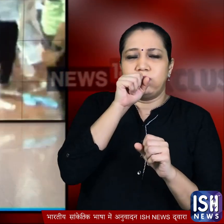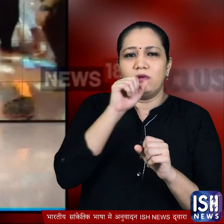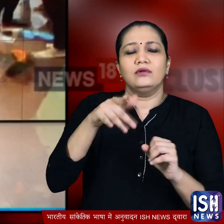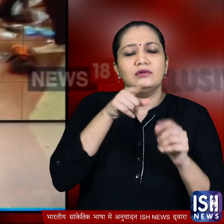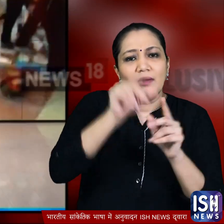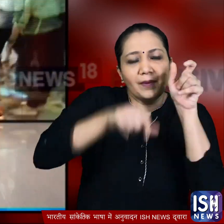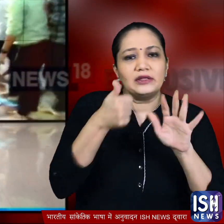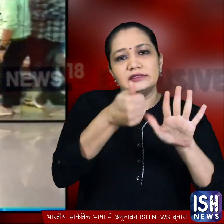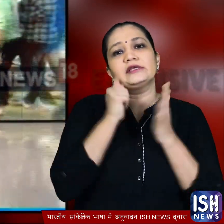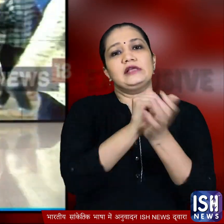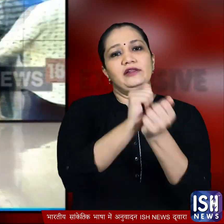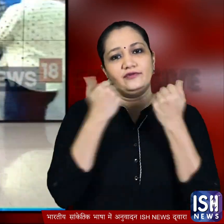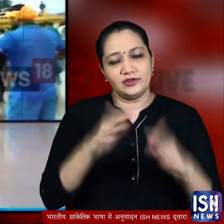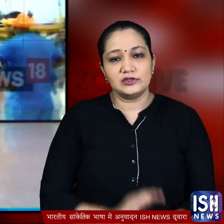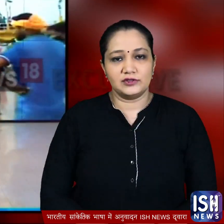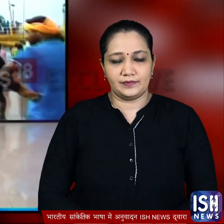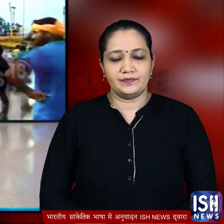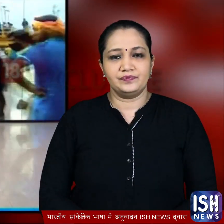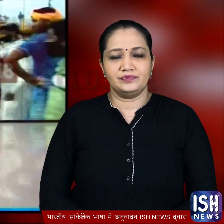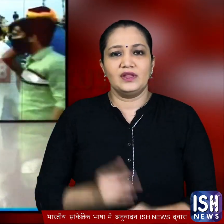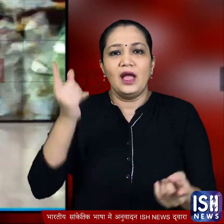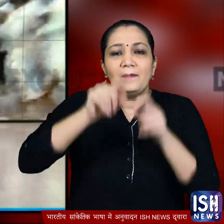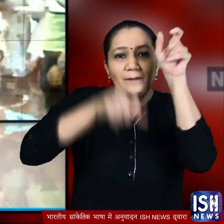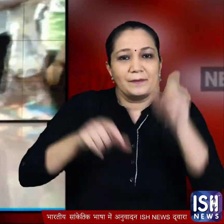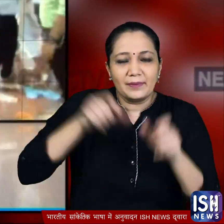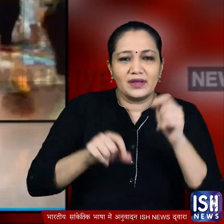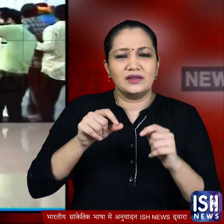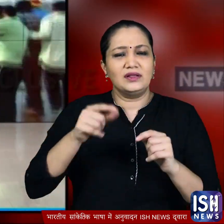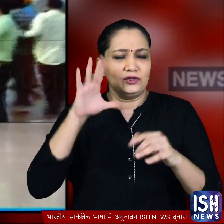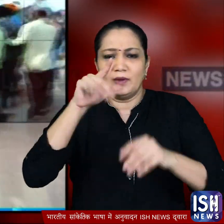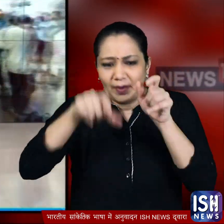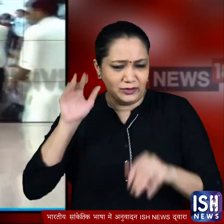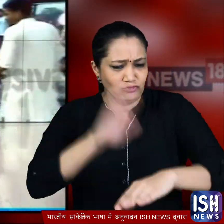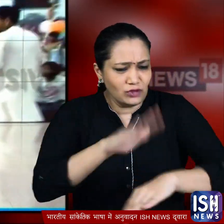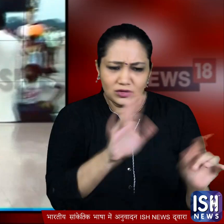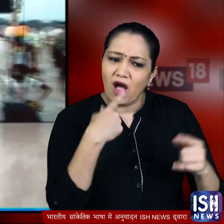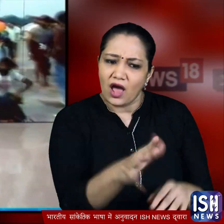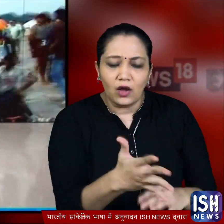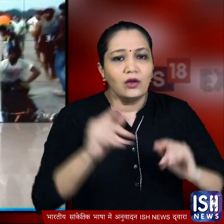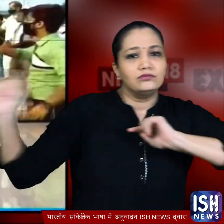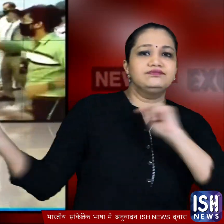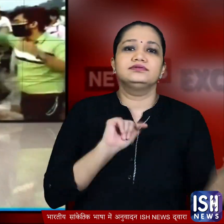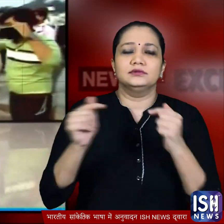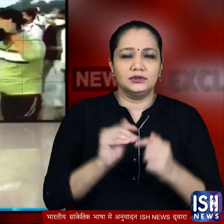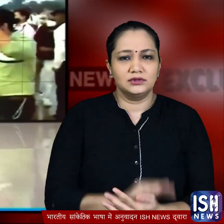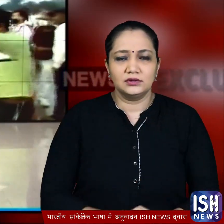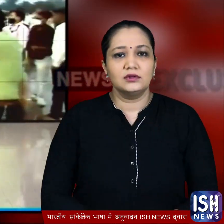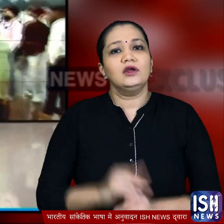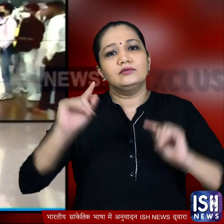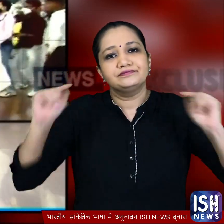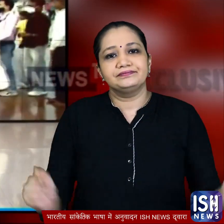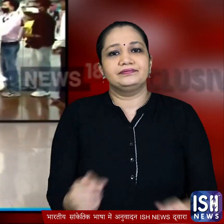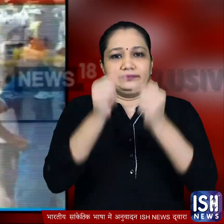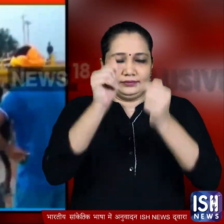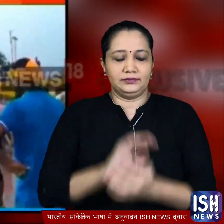में 6 लोगों को गिरफ्तार कर लिया गया। बताया गया कि जब वहां मौजूद लोगों ने उन्हें ऐसा करने से रोका तो वो उनसे बहस करने लगे, जिस पर विवाद काफी बढ़